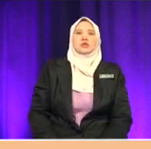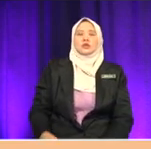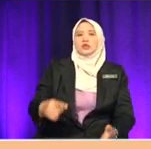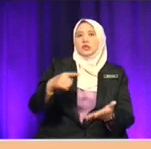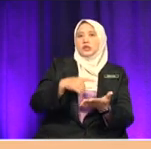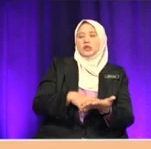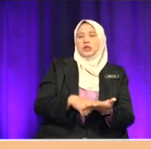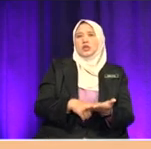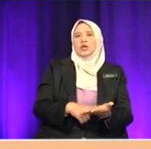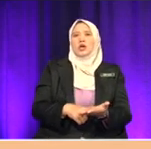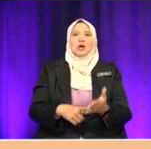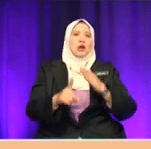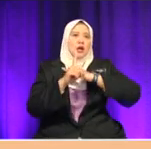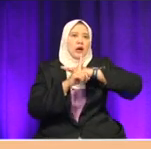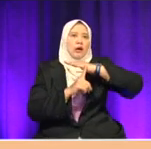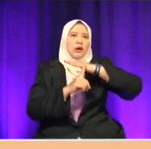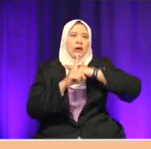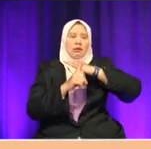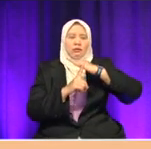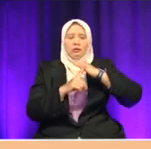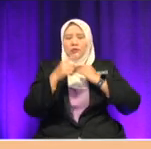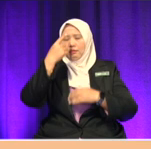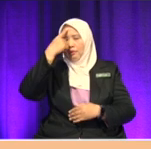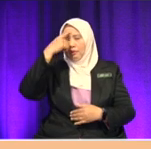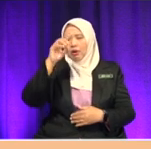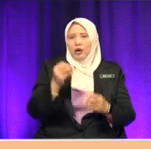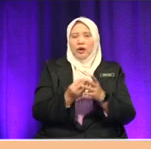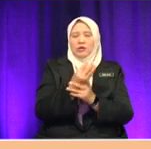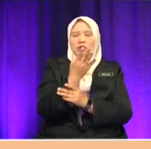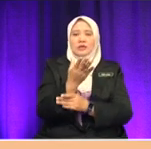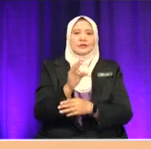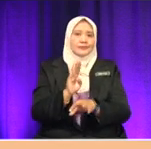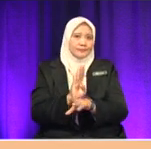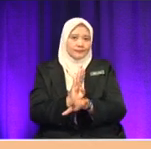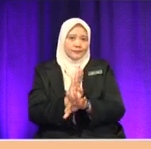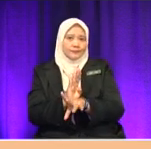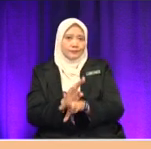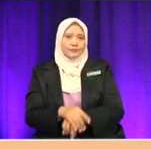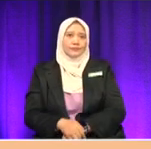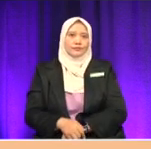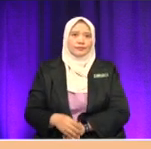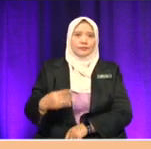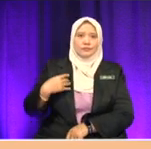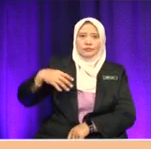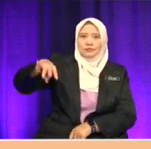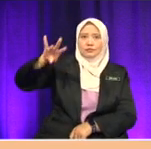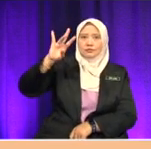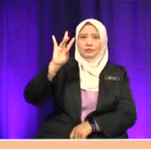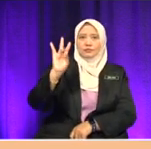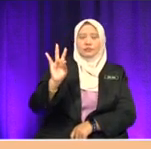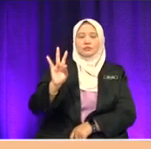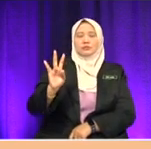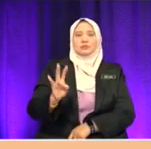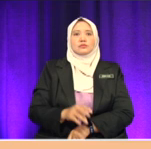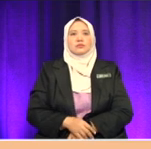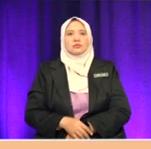suhu terhadap pertumbuhan bakteria Bacillus species. Okey, kita ada suhu 7 darjah Celsius, 7 darjah